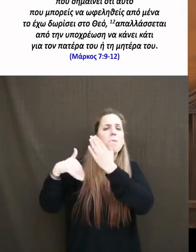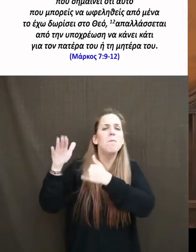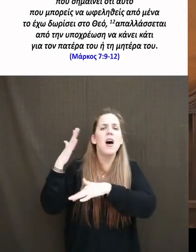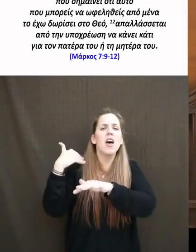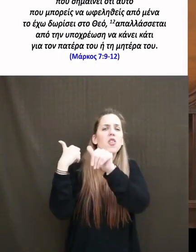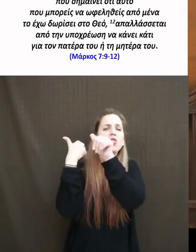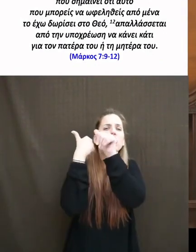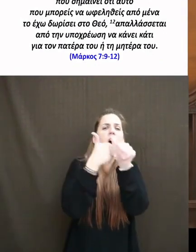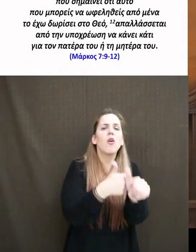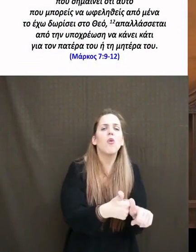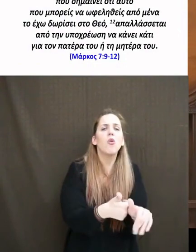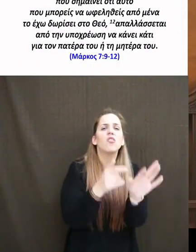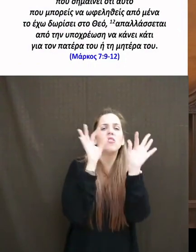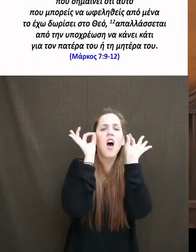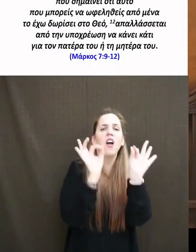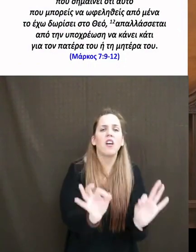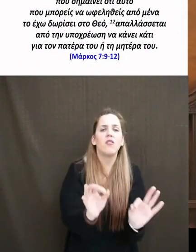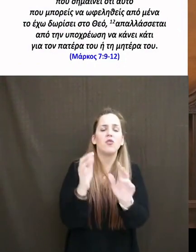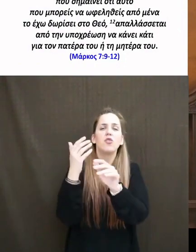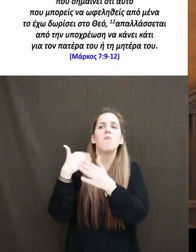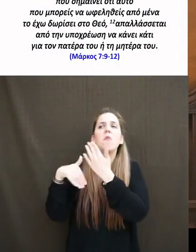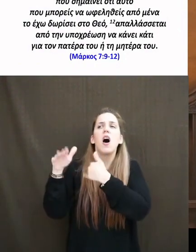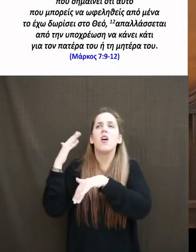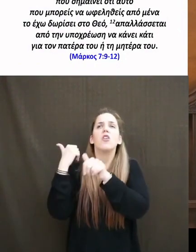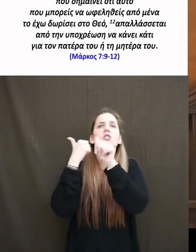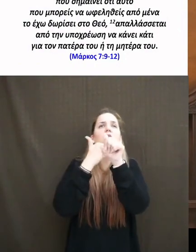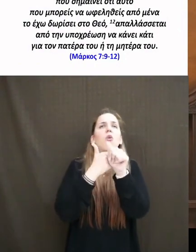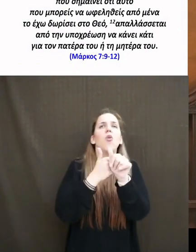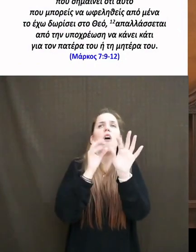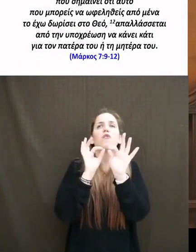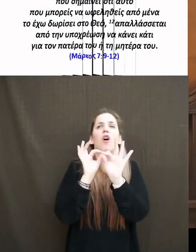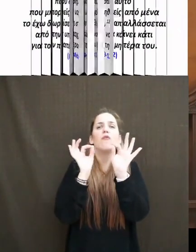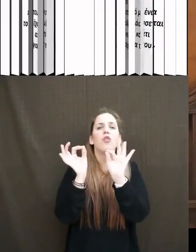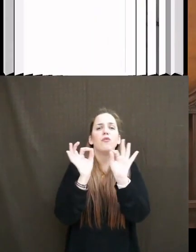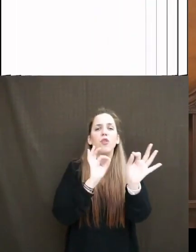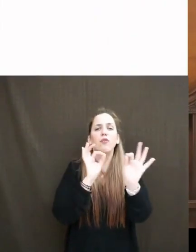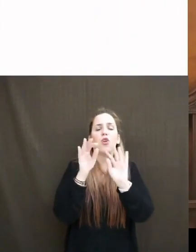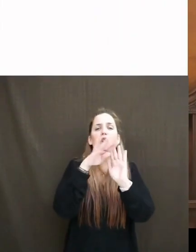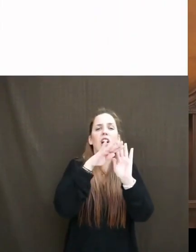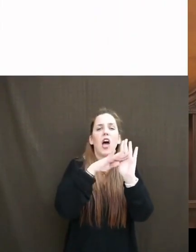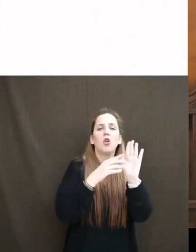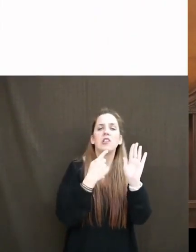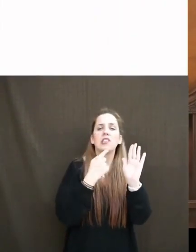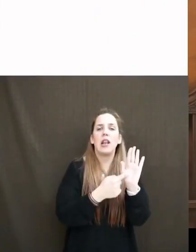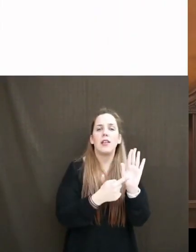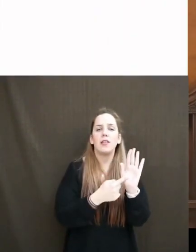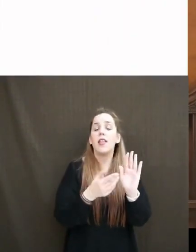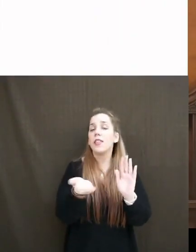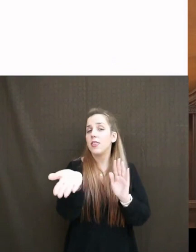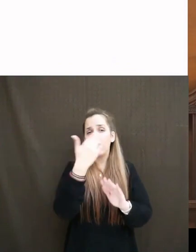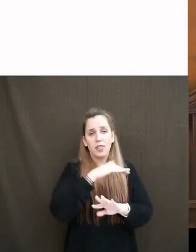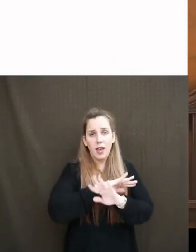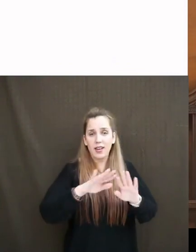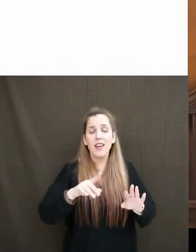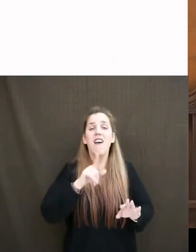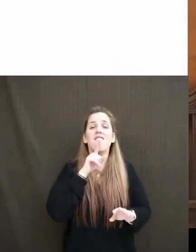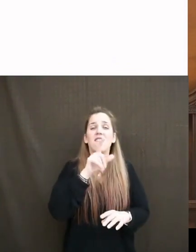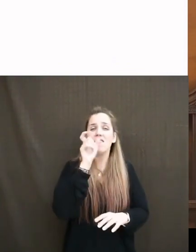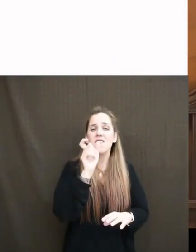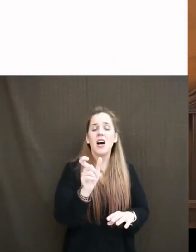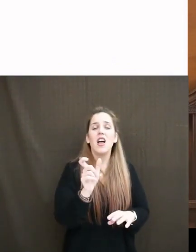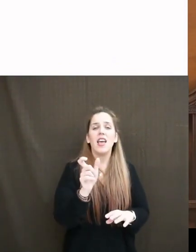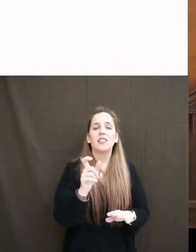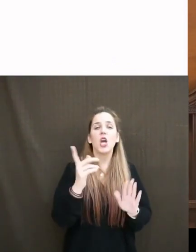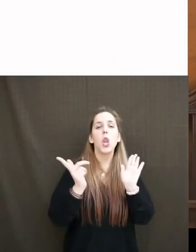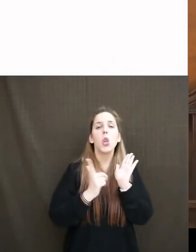ακόμη και να χειραγωγήσουμε συνειδήσεις. Ο νομικισμός αποδεικνύεται με τη σύγκριση, γιατί εσείς